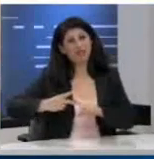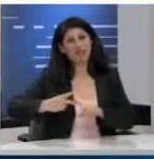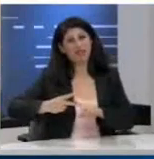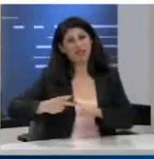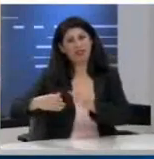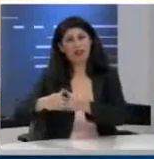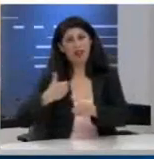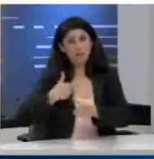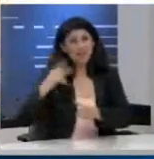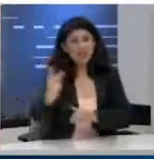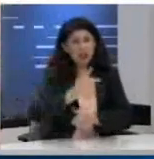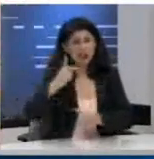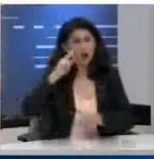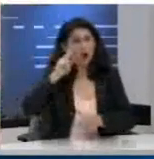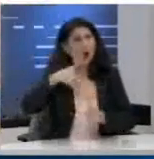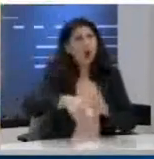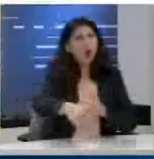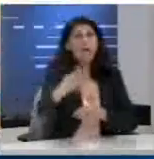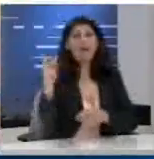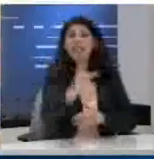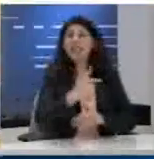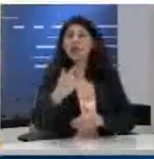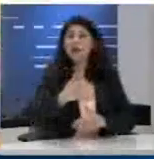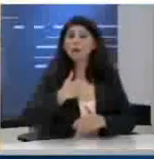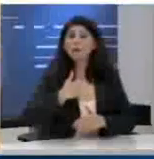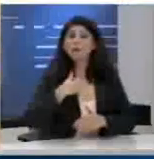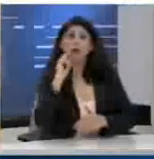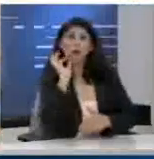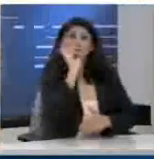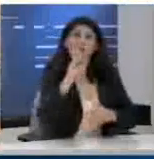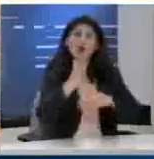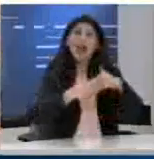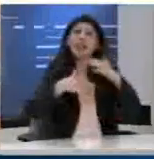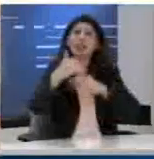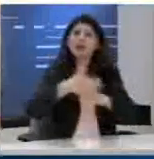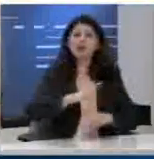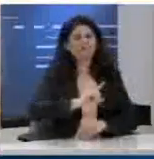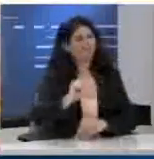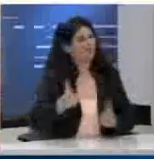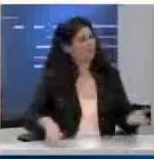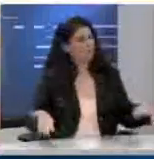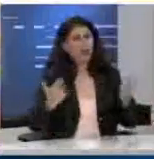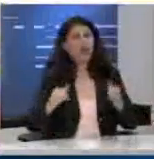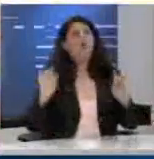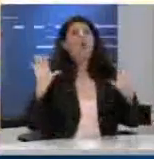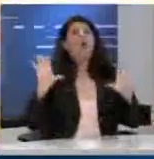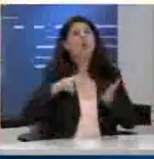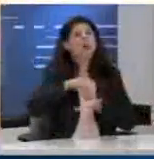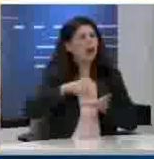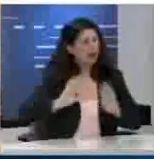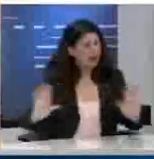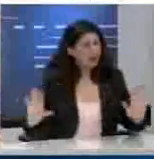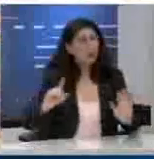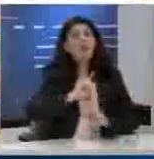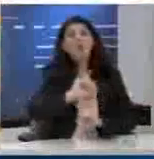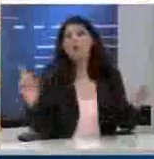κοινωνία που εμείς οραματιζόμαστε αλλά και στην κοινωνία που εμείς φιλοδοχτούμε να χτίσουμε δεν χωρούν ούτε προκαταλήψεις